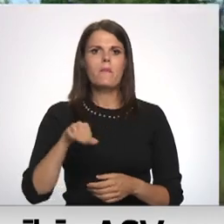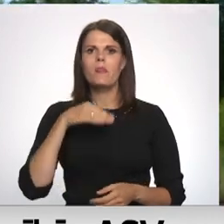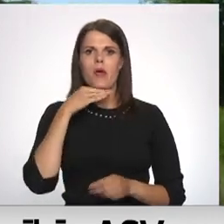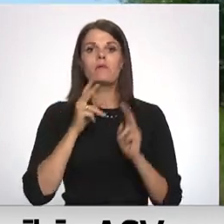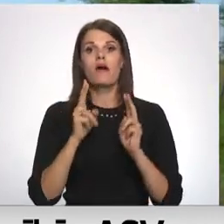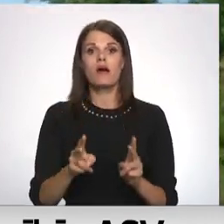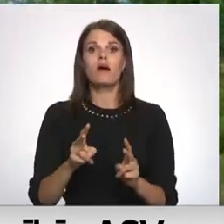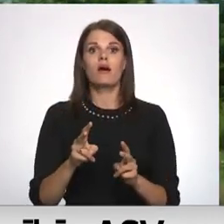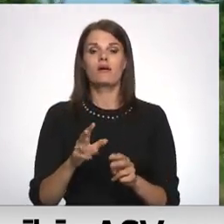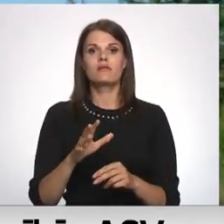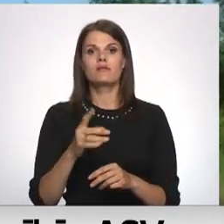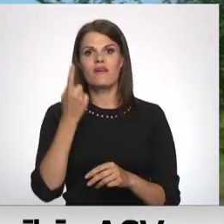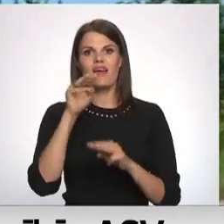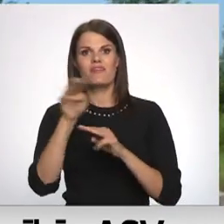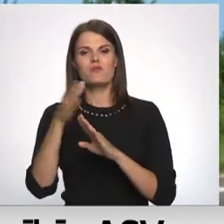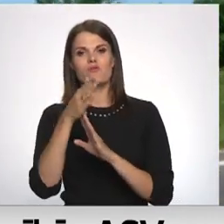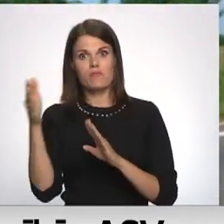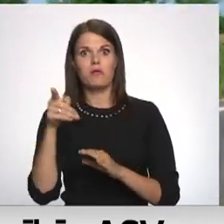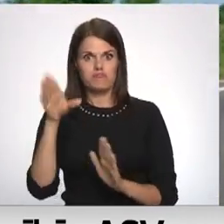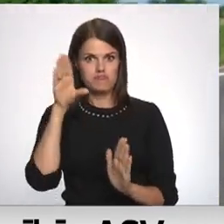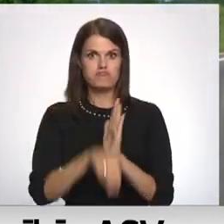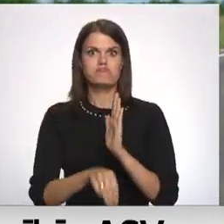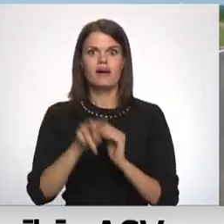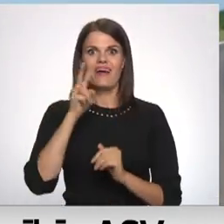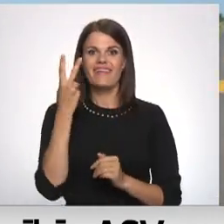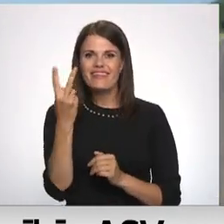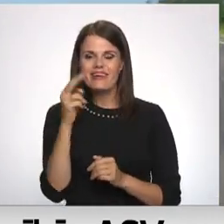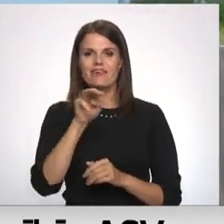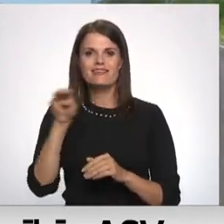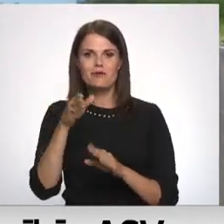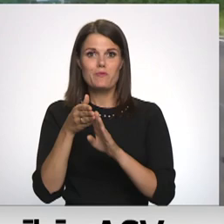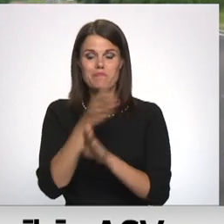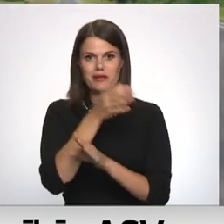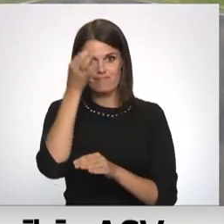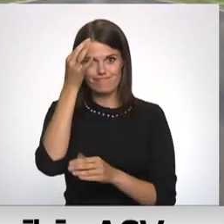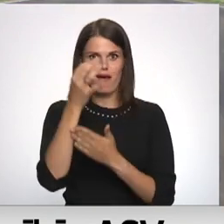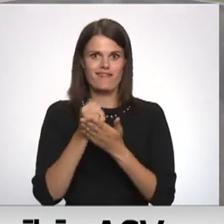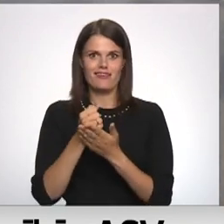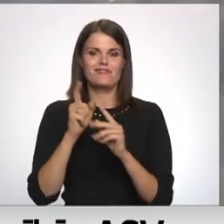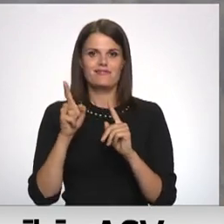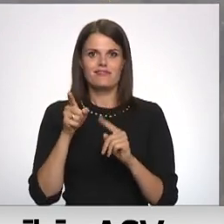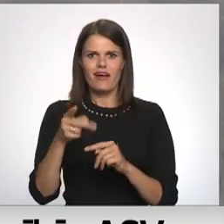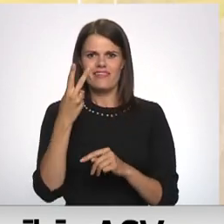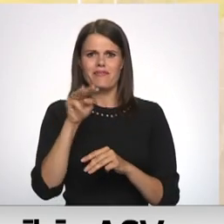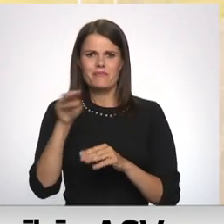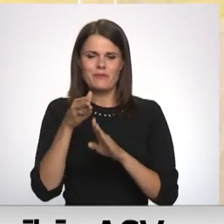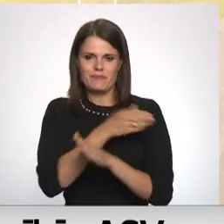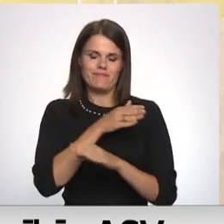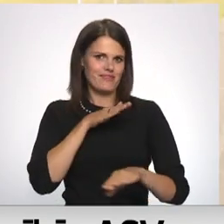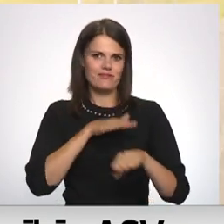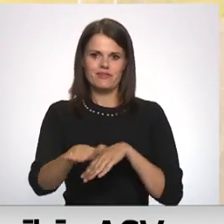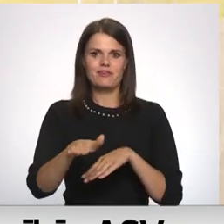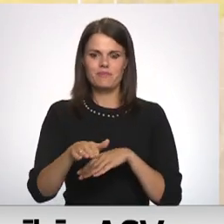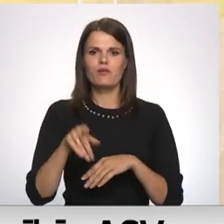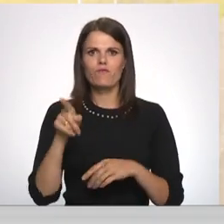nu, viņš iebrauc to minūtu vēlāk. Un iekļāvās, un 2 minūtes bija, tā kā vēl bija rezerva, varēja lēnāk braukt. Manuprāt, ka viņš